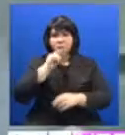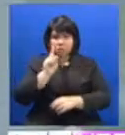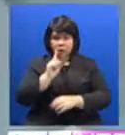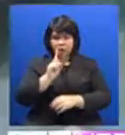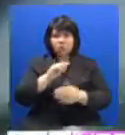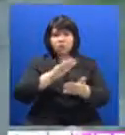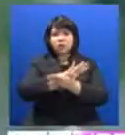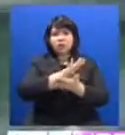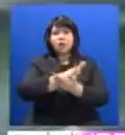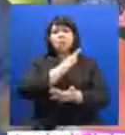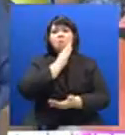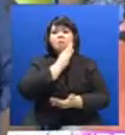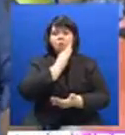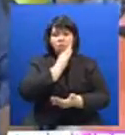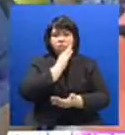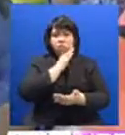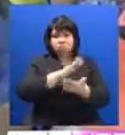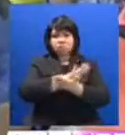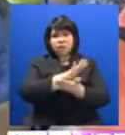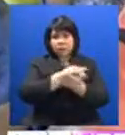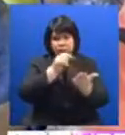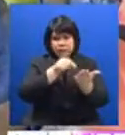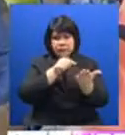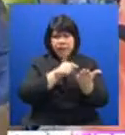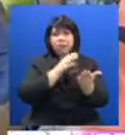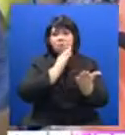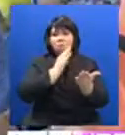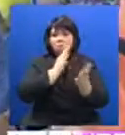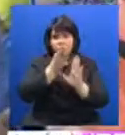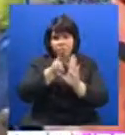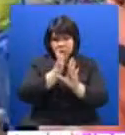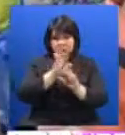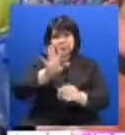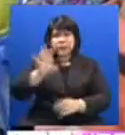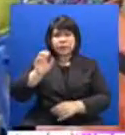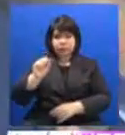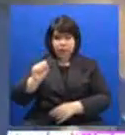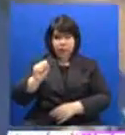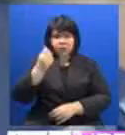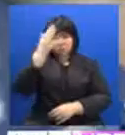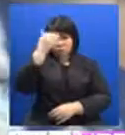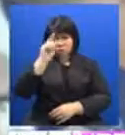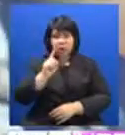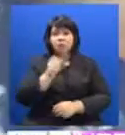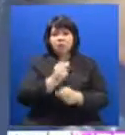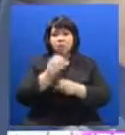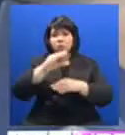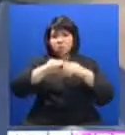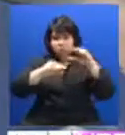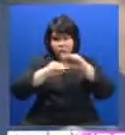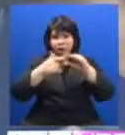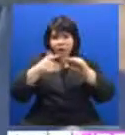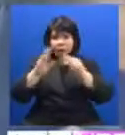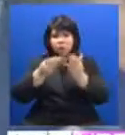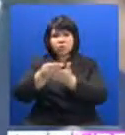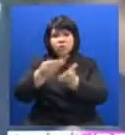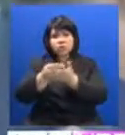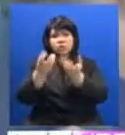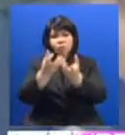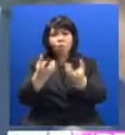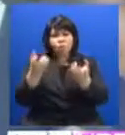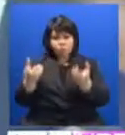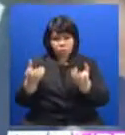ปลอมเป็นใบเสร็จเบิกเงินสดจากกองทุนหมู่บ้านจำนวน 400,000บาทเพื่อใช้โครงการดังกล่าวแล้วนำเงินไปจัดซื้อวัสดุ